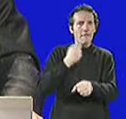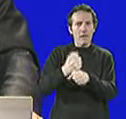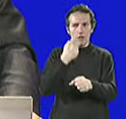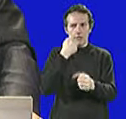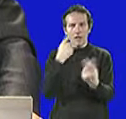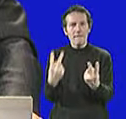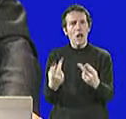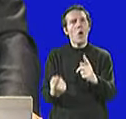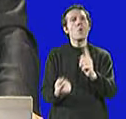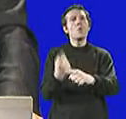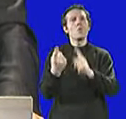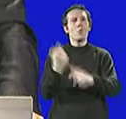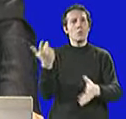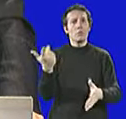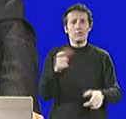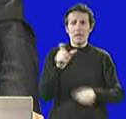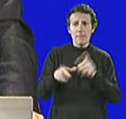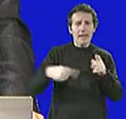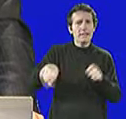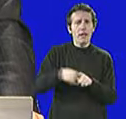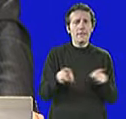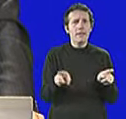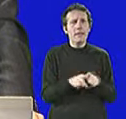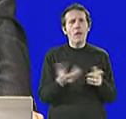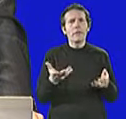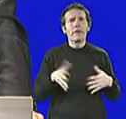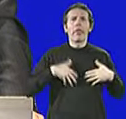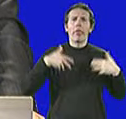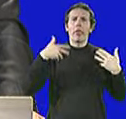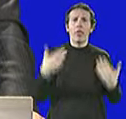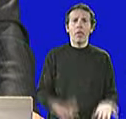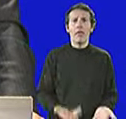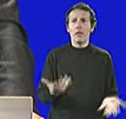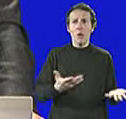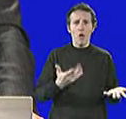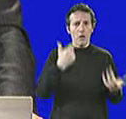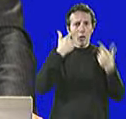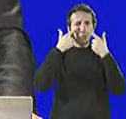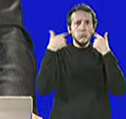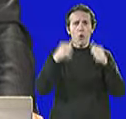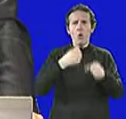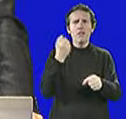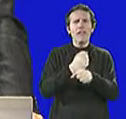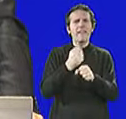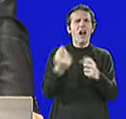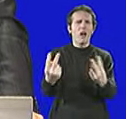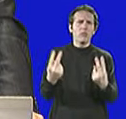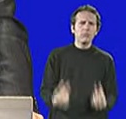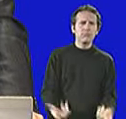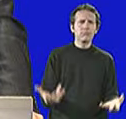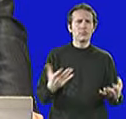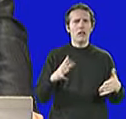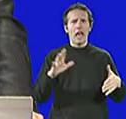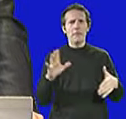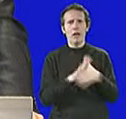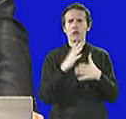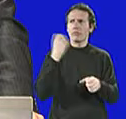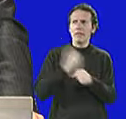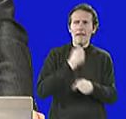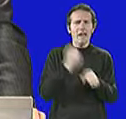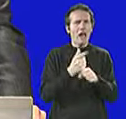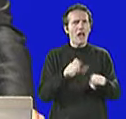valeur et qui se désole quand elle voit le travail déconsidéré, quand elle voit le travail